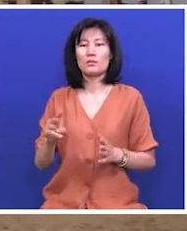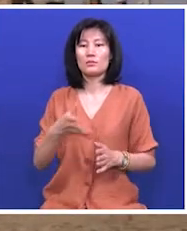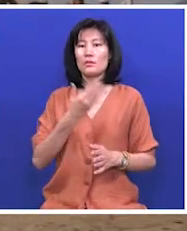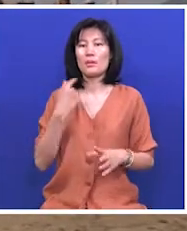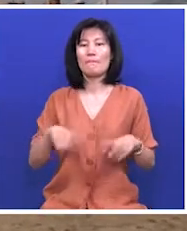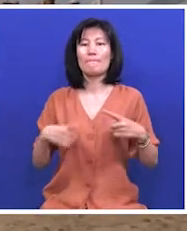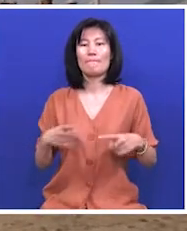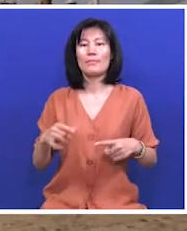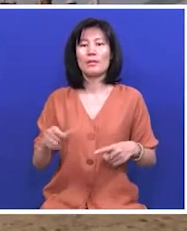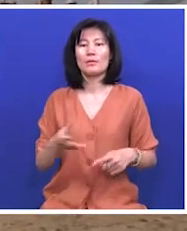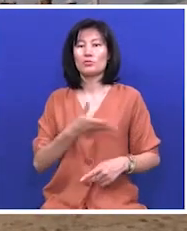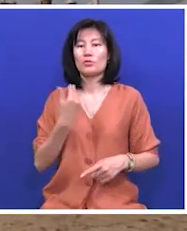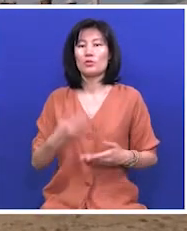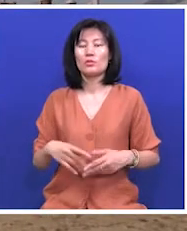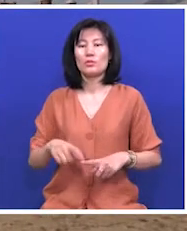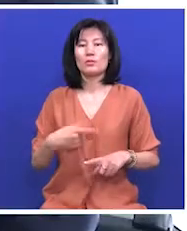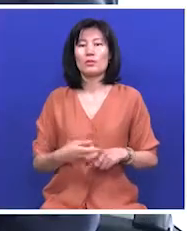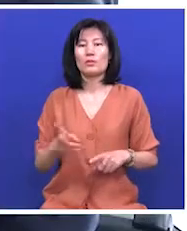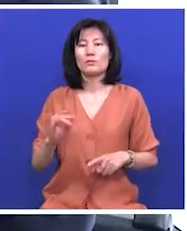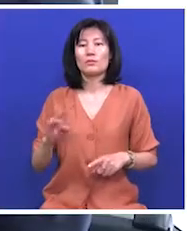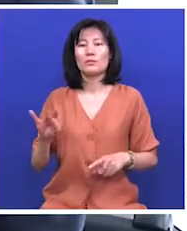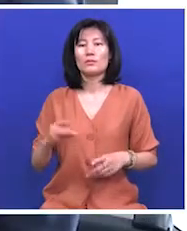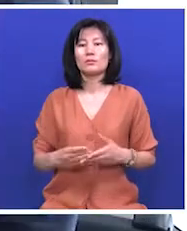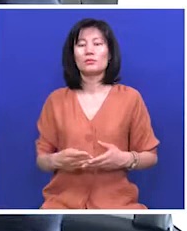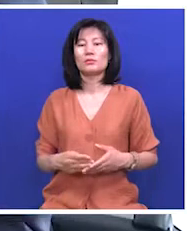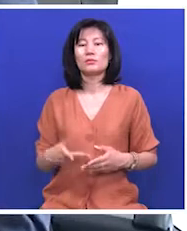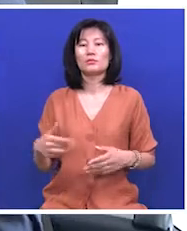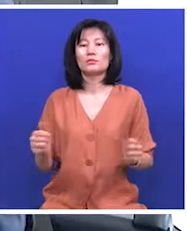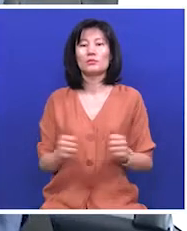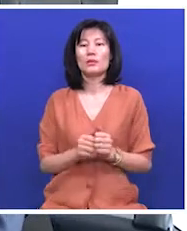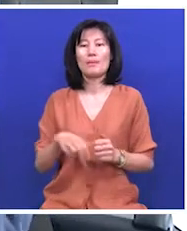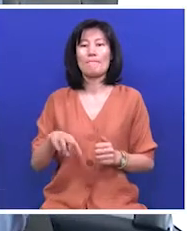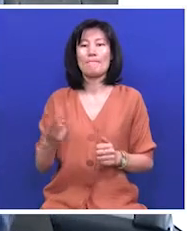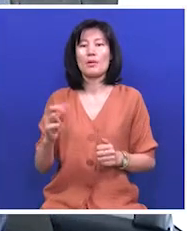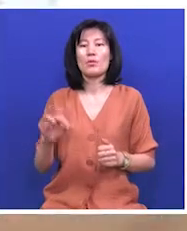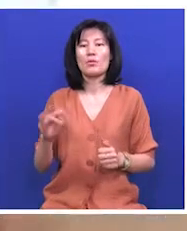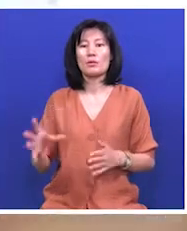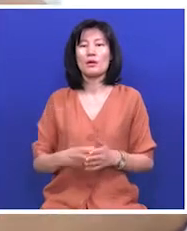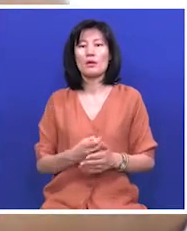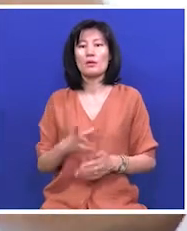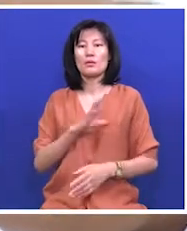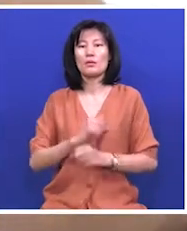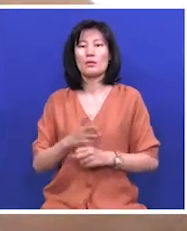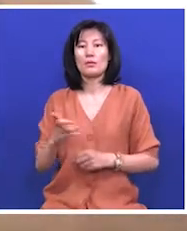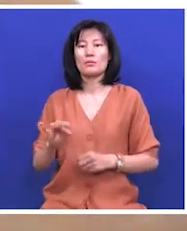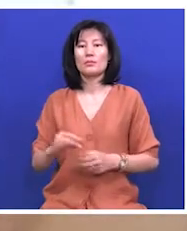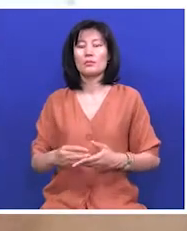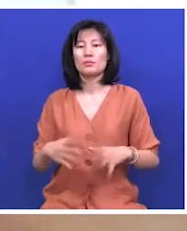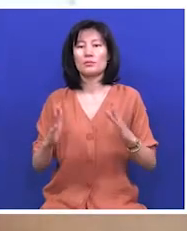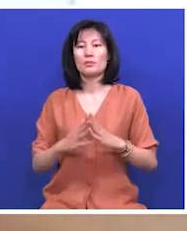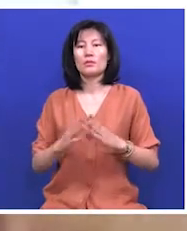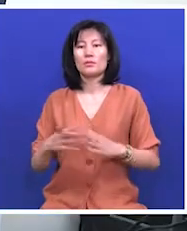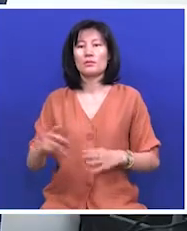жарығымен қамтылмаған бірде-бір елді мекен жоқ. Осылай деген Бекжан Мұхидинұлы, жуырда Мақтаарал ауданында орын алған су тасқынына